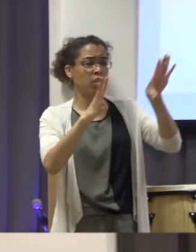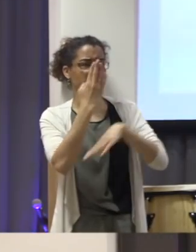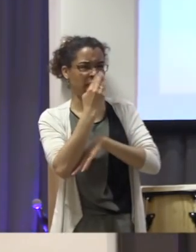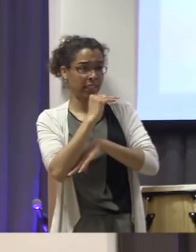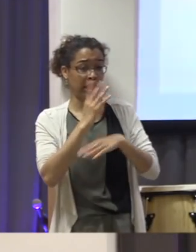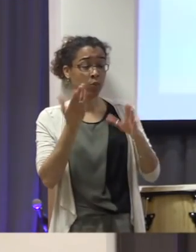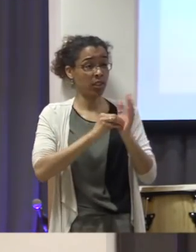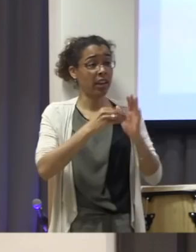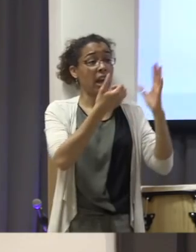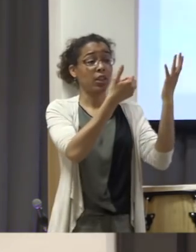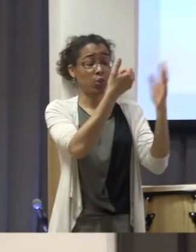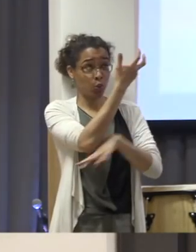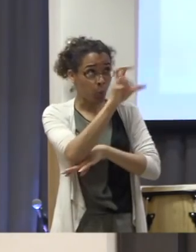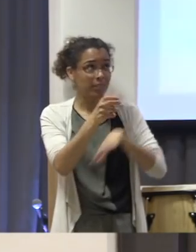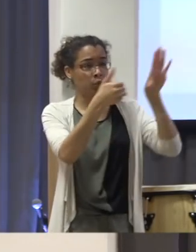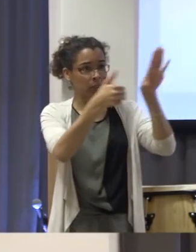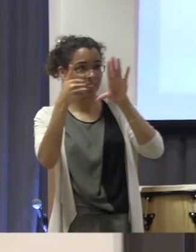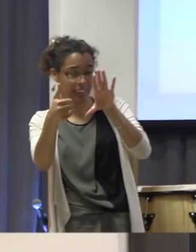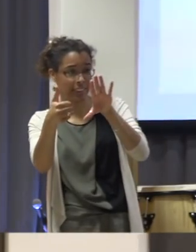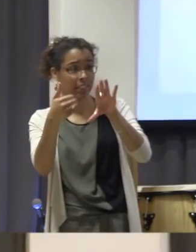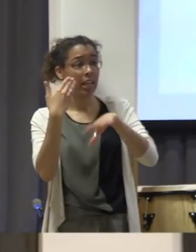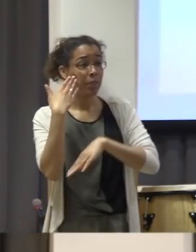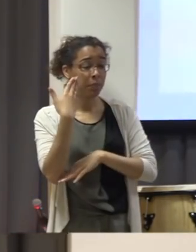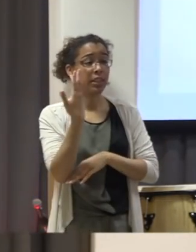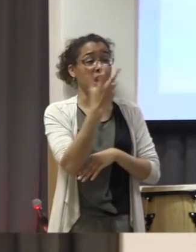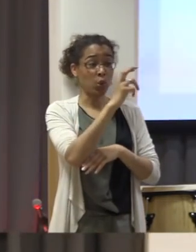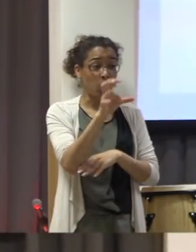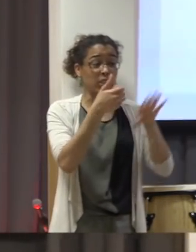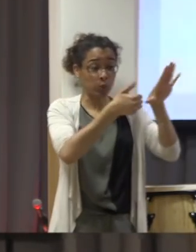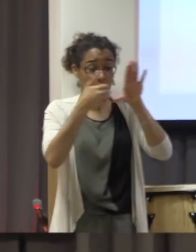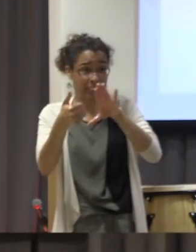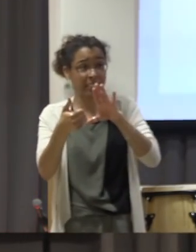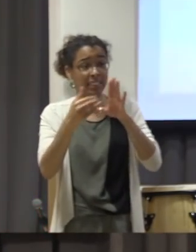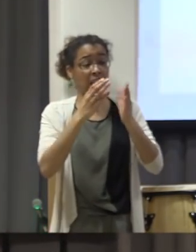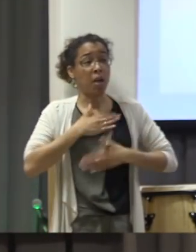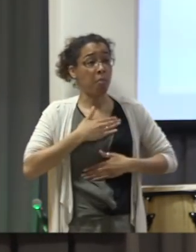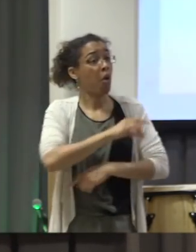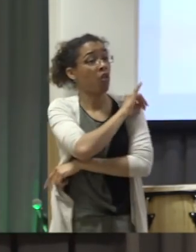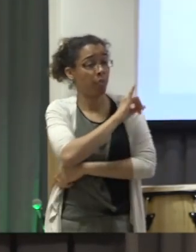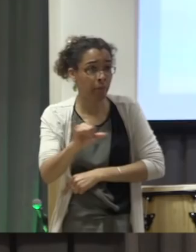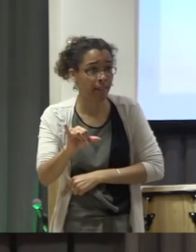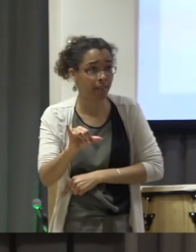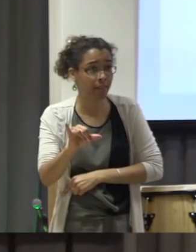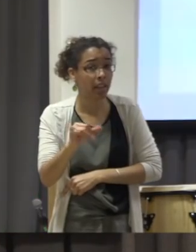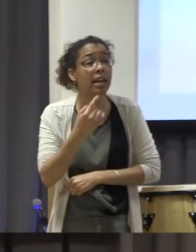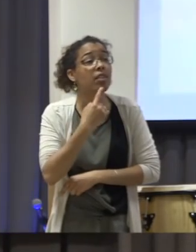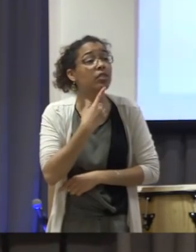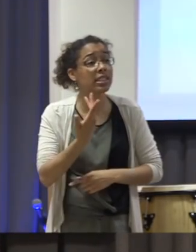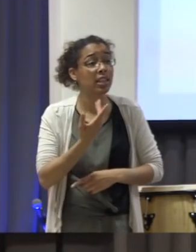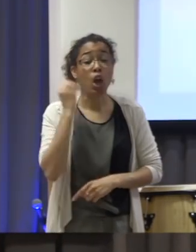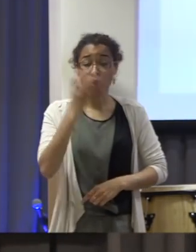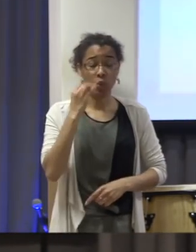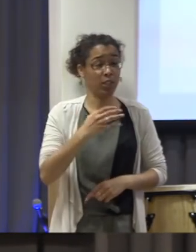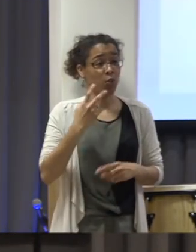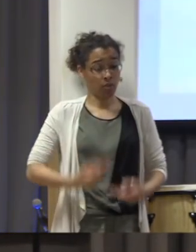366, n'est-ce pas? Donc, si c'est 366 fois que c'est marqué « ne crains point », ça veut dire que tous les